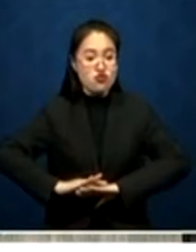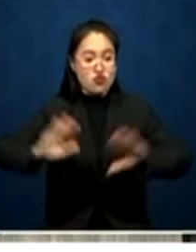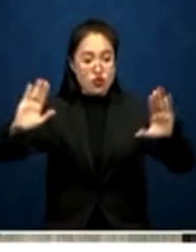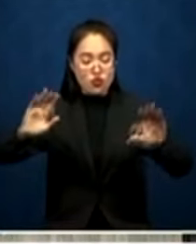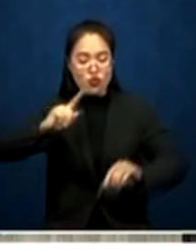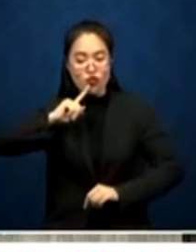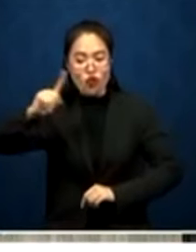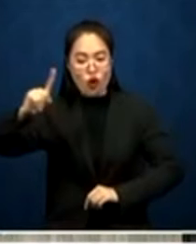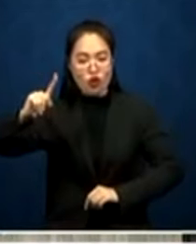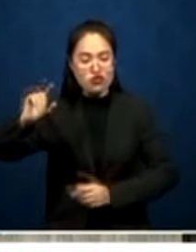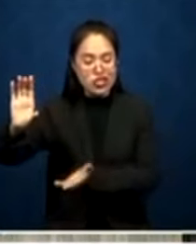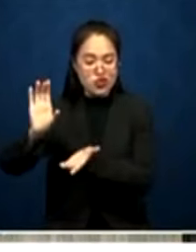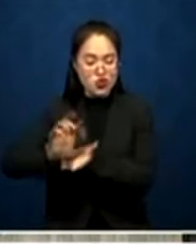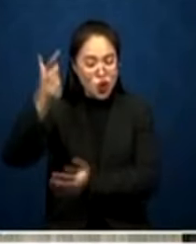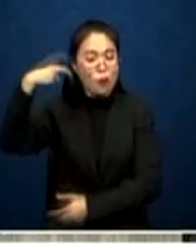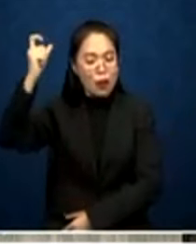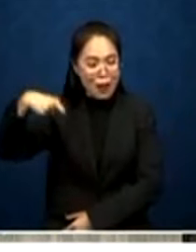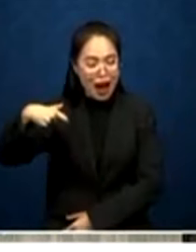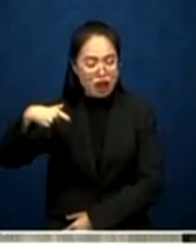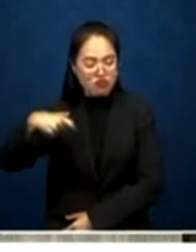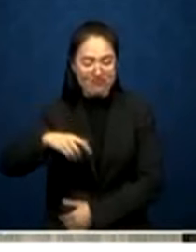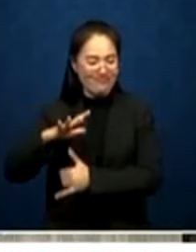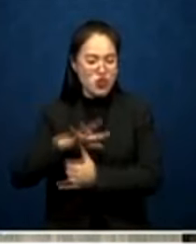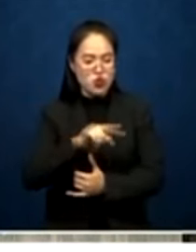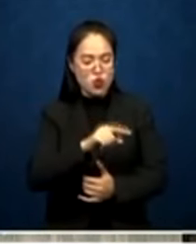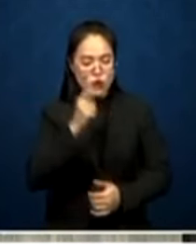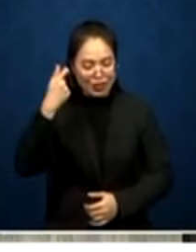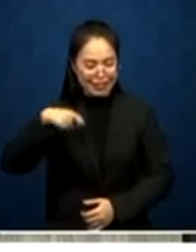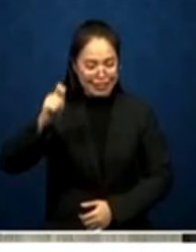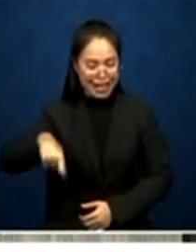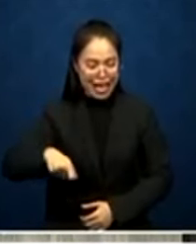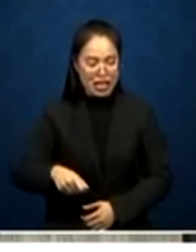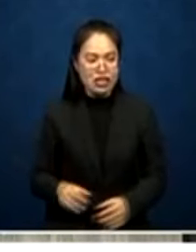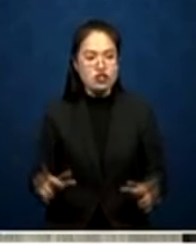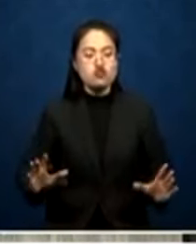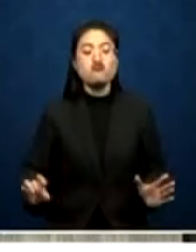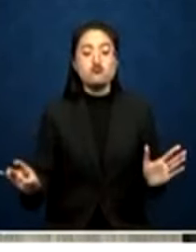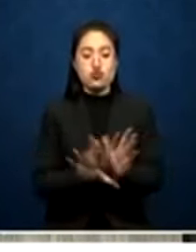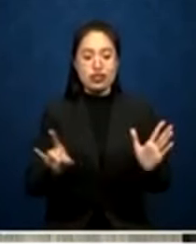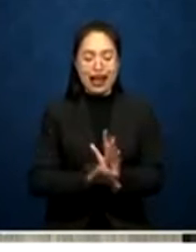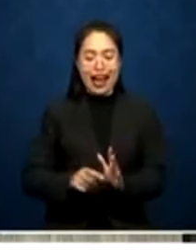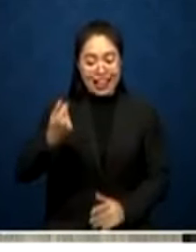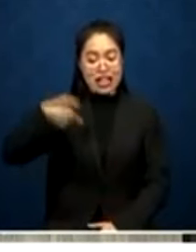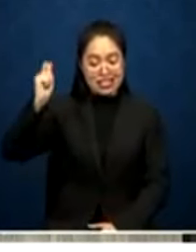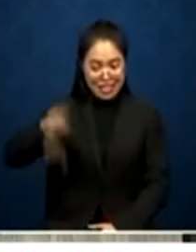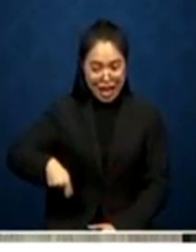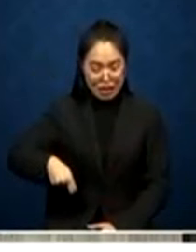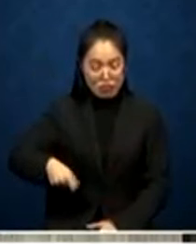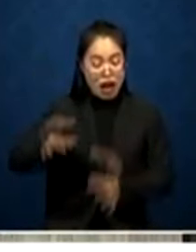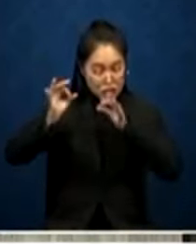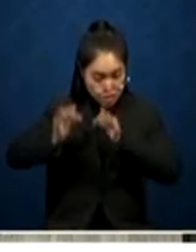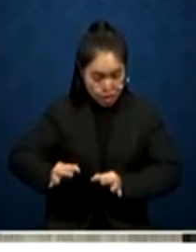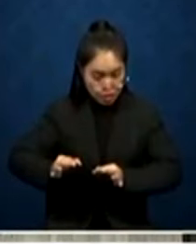ซึ่งเป็นการดูหมิ่นศาลแน่ๆครับต้องเรียนว่าคำวินิจฉัยการยกฟ้องศาลในคดีทุนมิรั